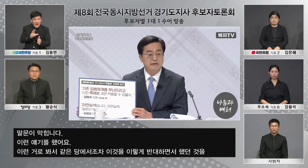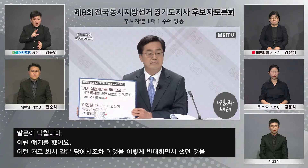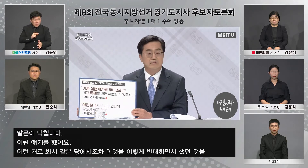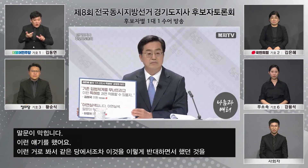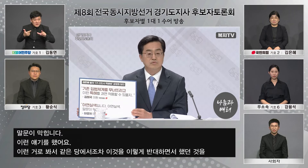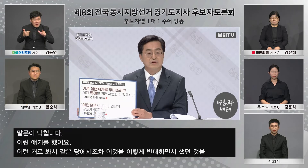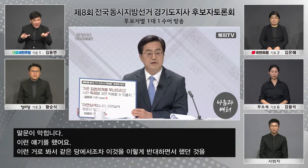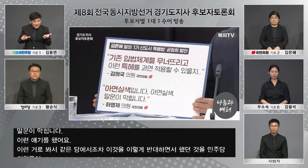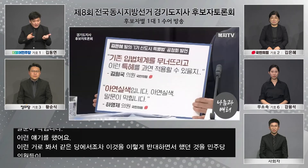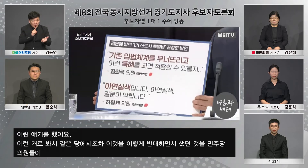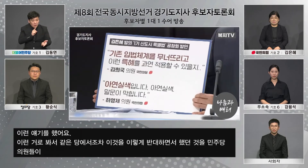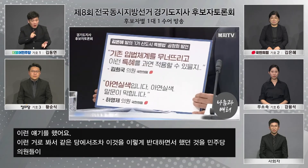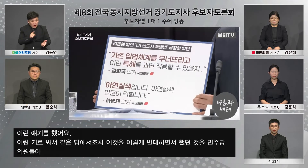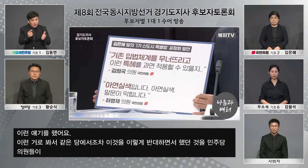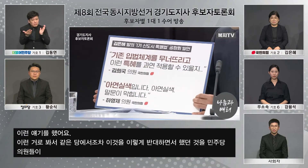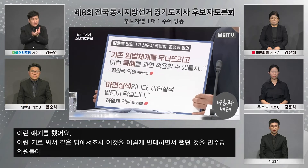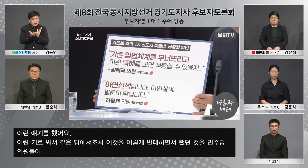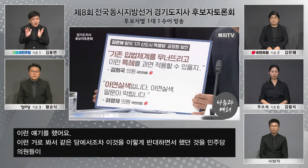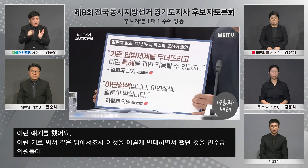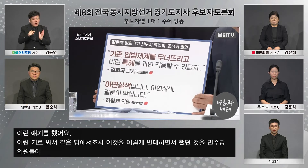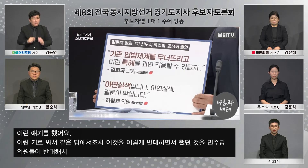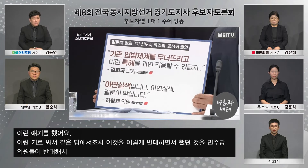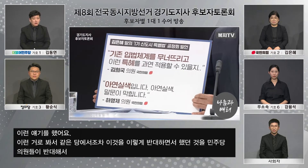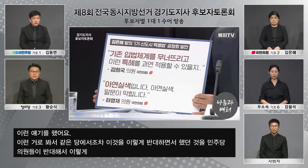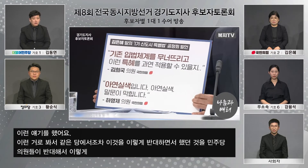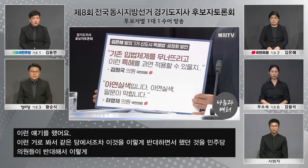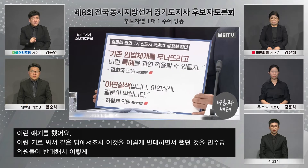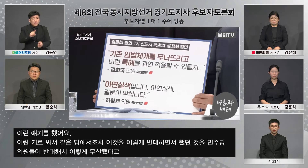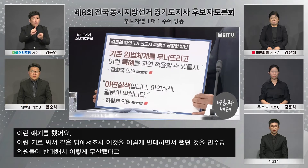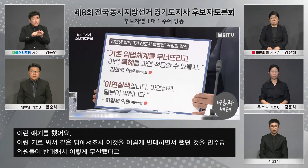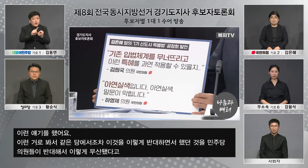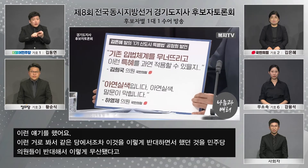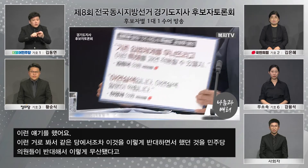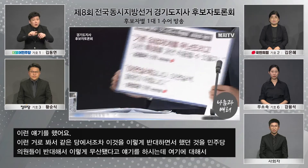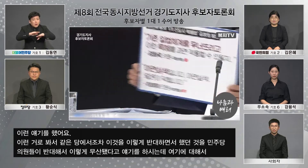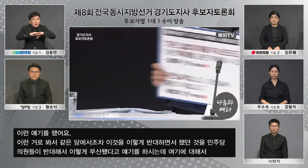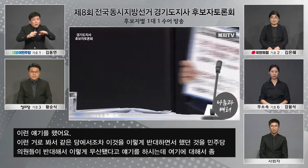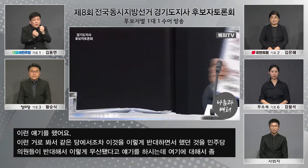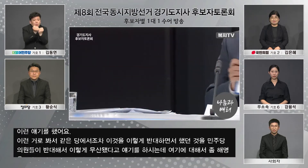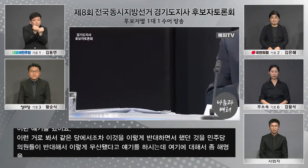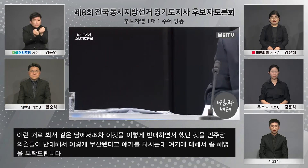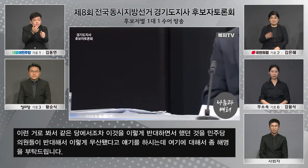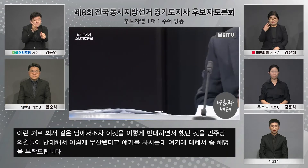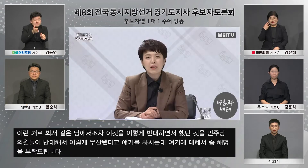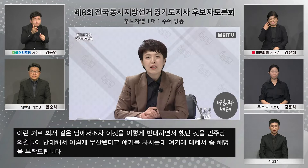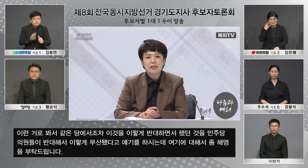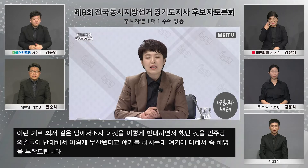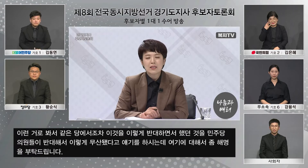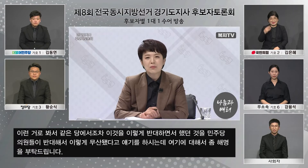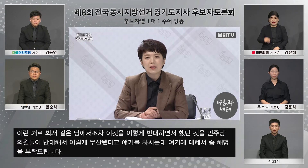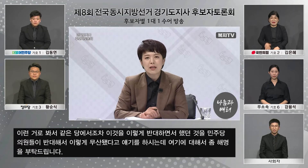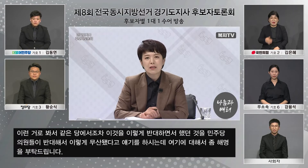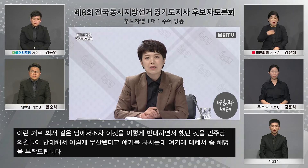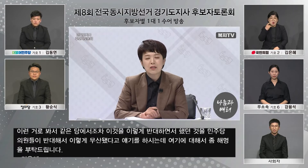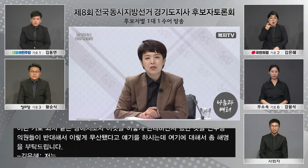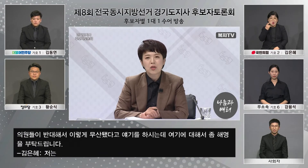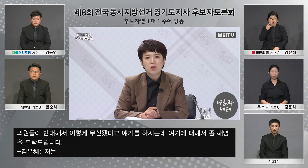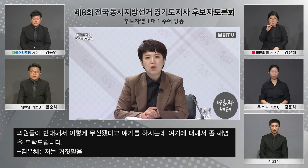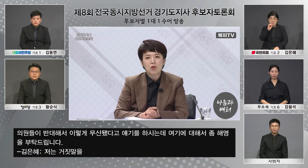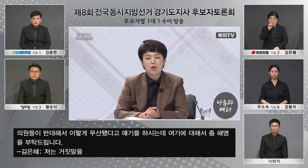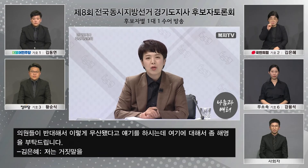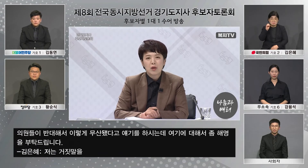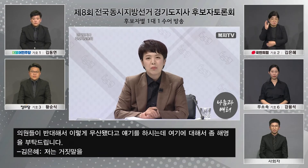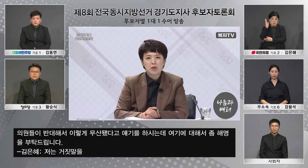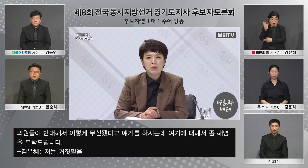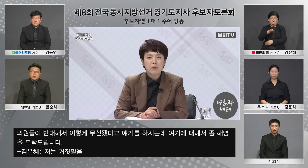반대해서 이렇게 무산됐다는 얘기를 하시는데 여기에 대해서 좀 해명 부탁드립니다. 네, 저는 거짓말을 하지 않았습니다.